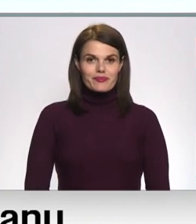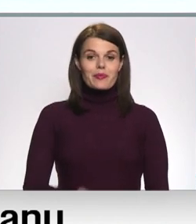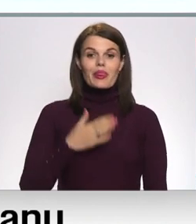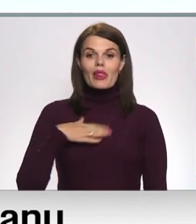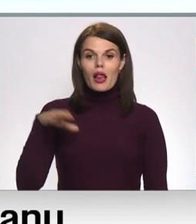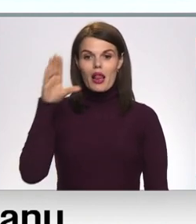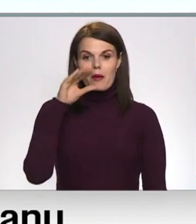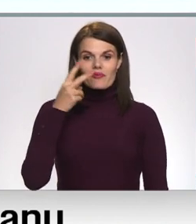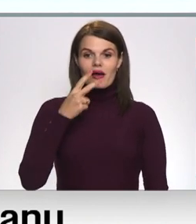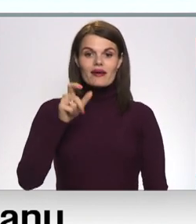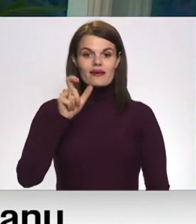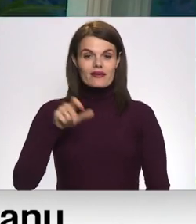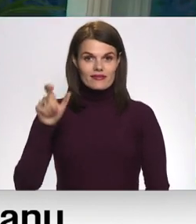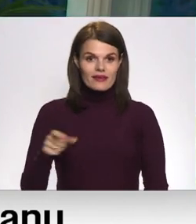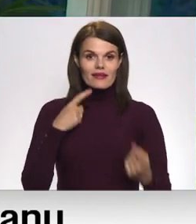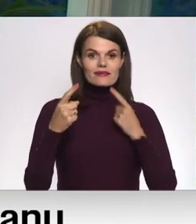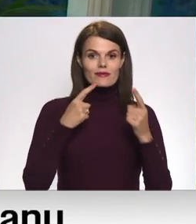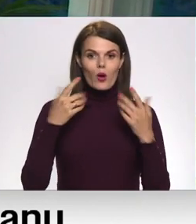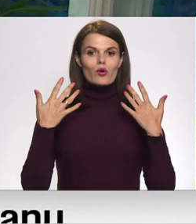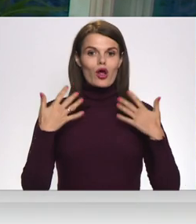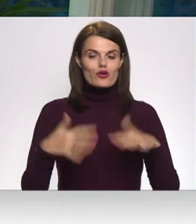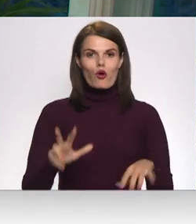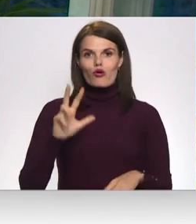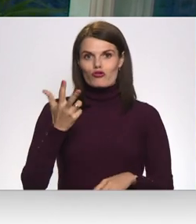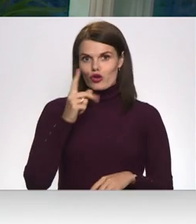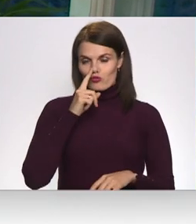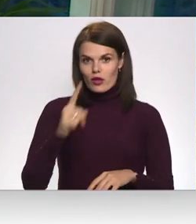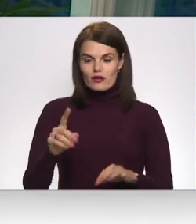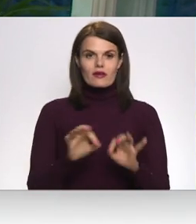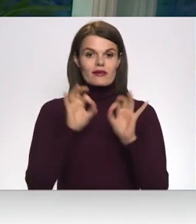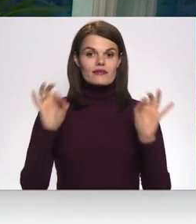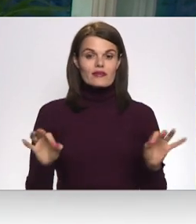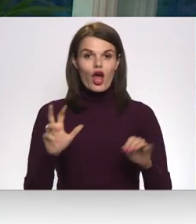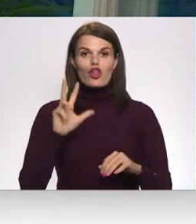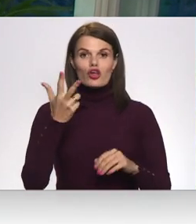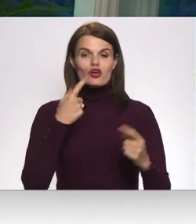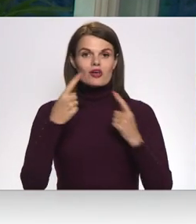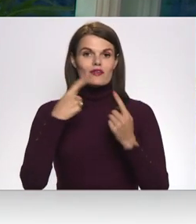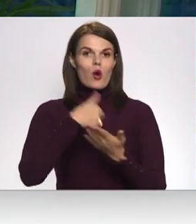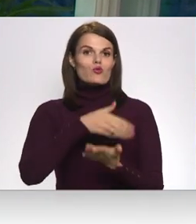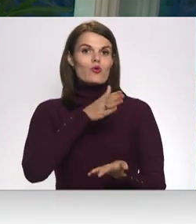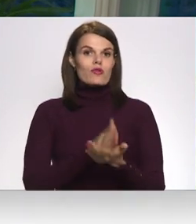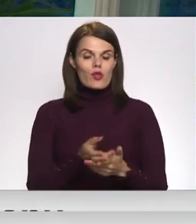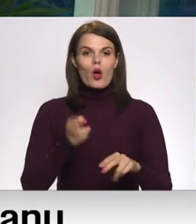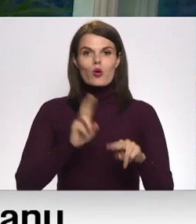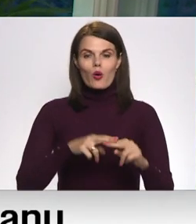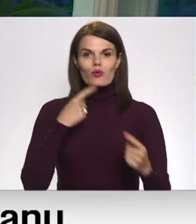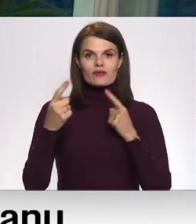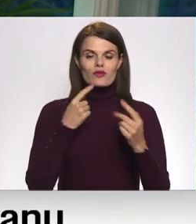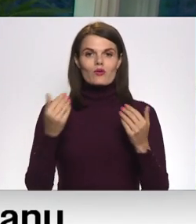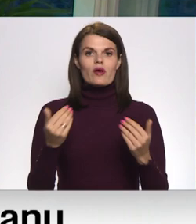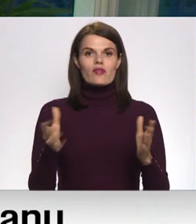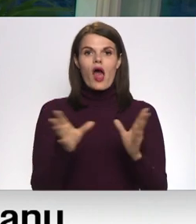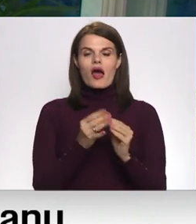Labvakar, Jāni, labvakar, skatītājs. Sarunas rīt jau trešo nedēļu. Varētu arī teikt, ir sācies trešais saruna rauns, un pašlaik vēl notiek sarunas ar Nacionālo apvienību,